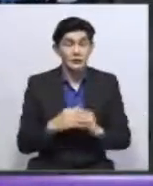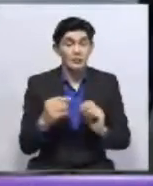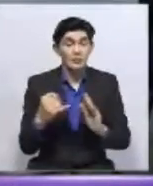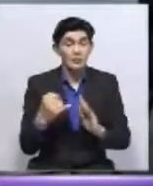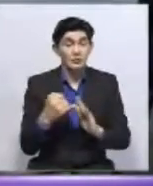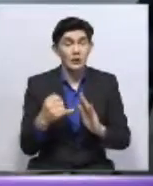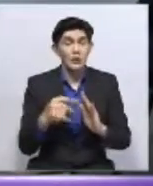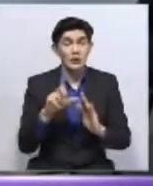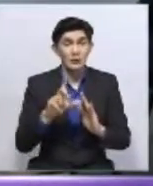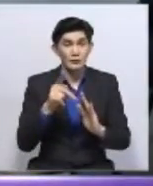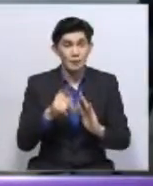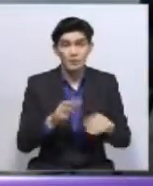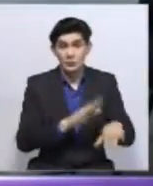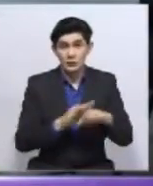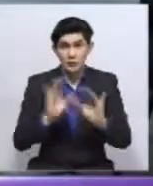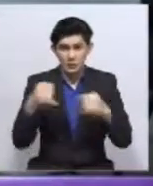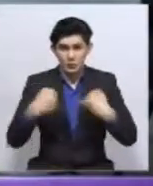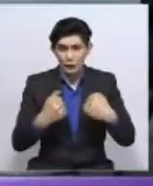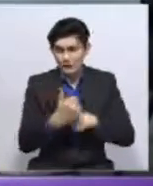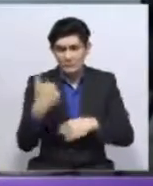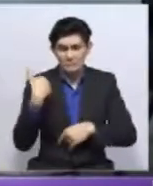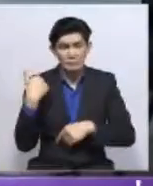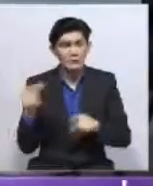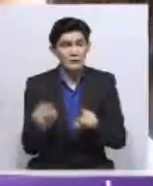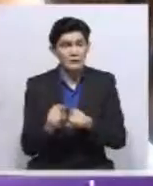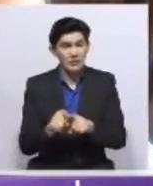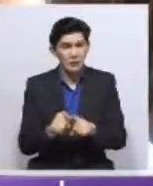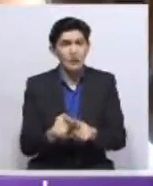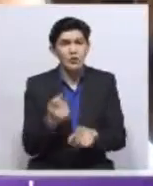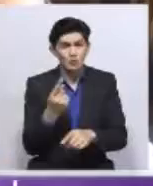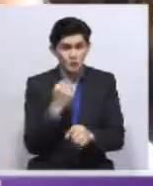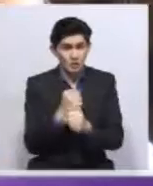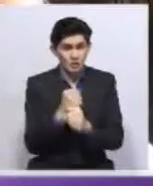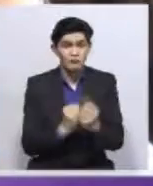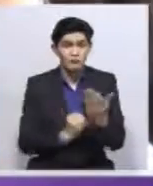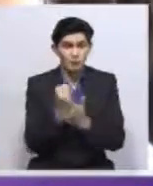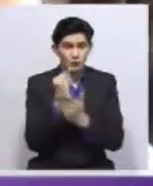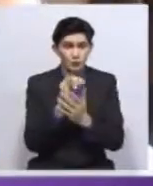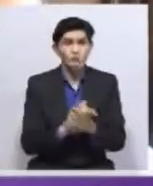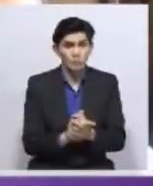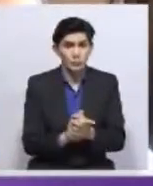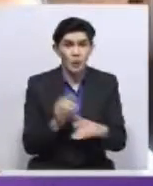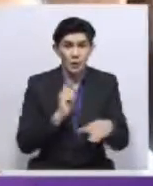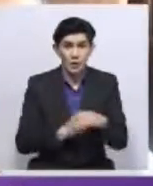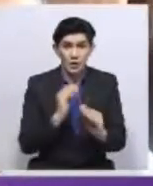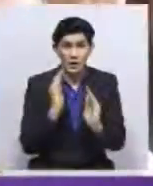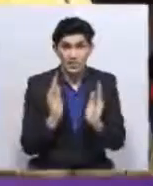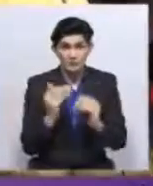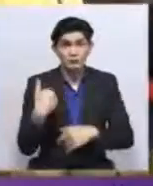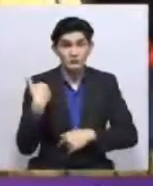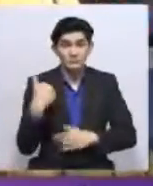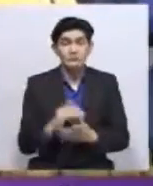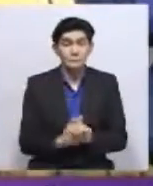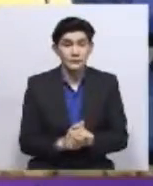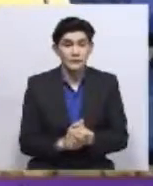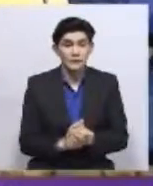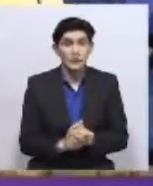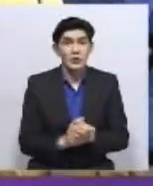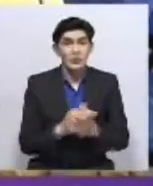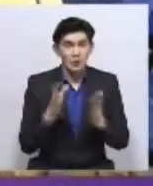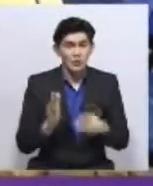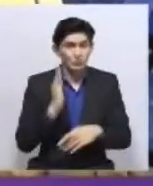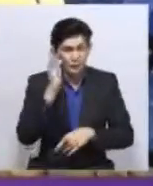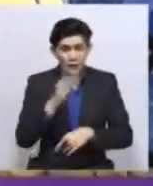ำพูนพร้อมฝากเตือนนายจ้างรายอื่นๆให้เร่งดำเนินการให้ถูกต้องในระยะเวลาที่กำหนดก่อนที่จะถูกด